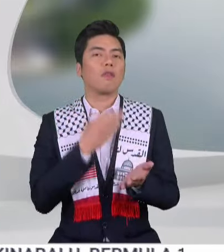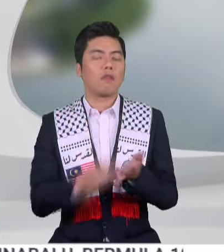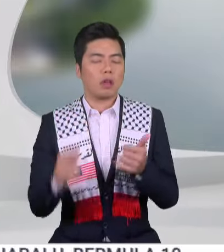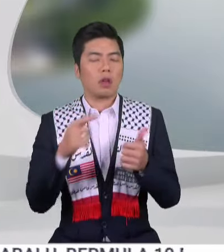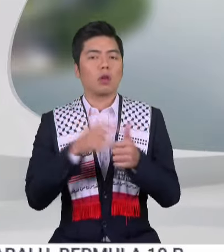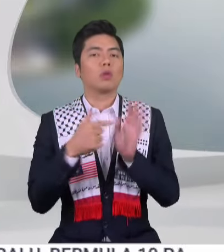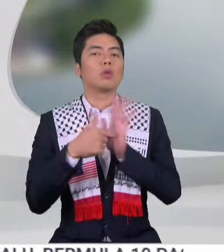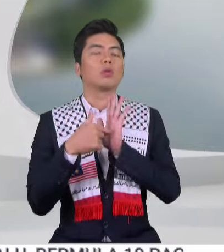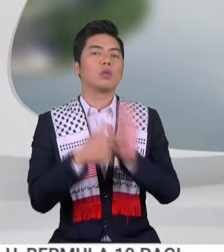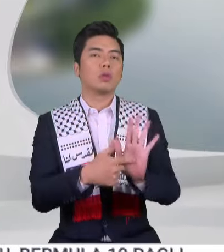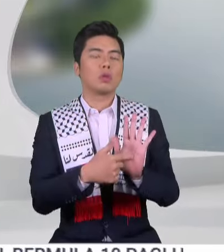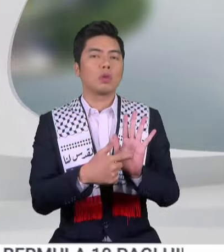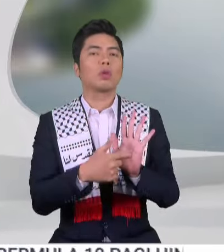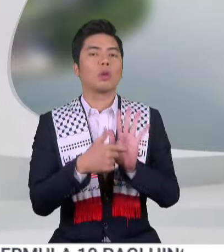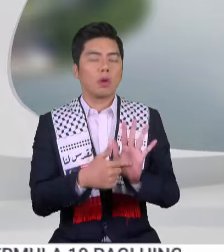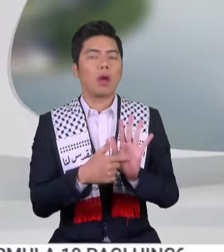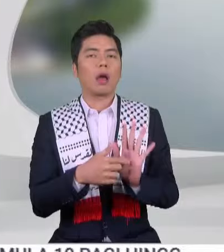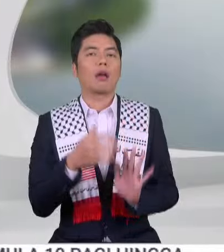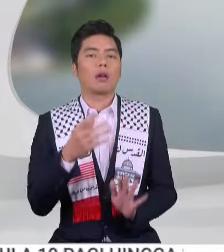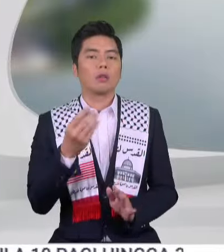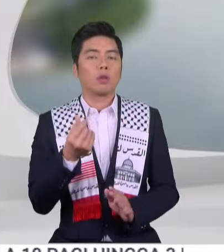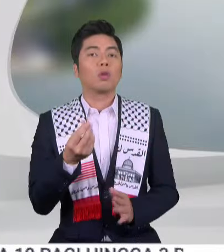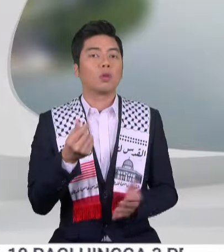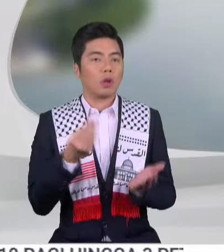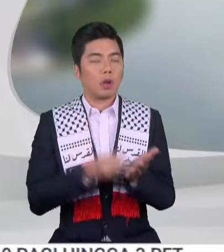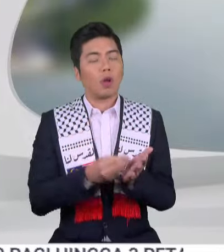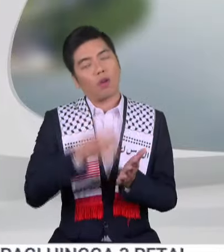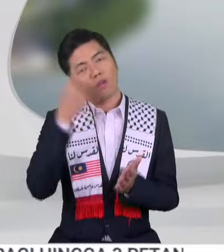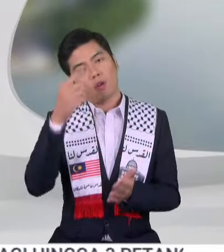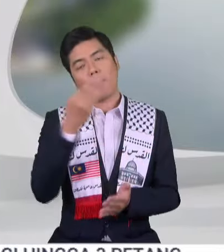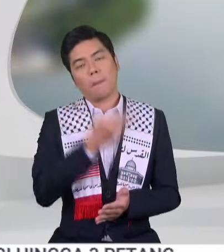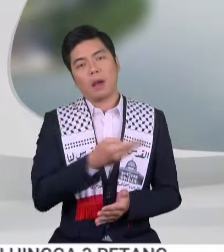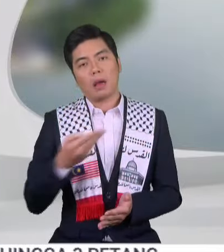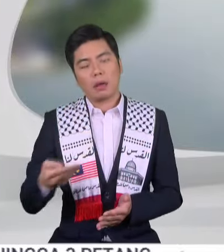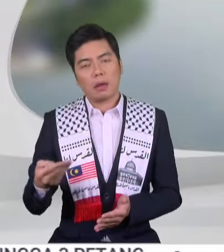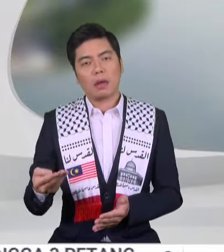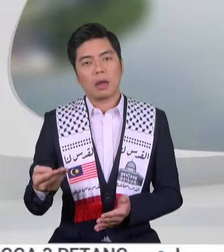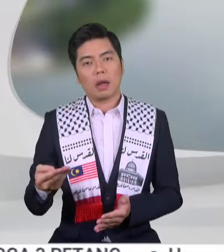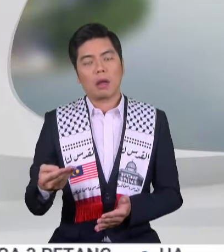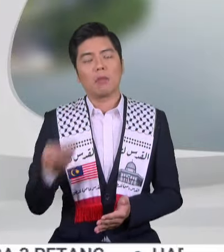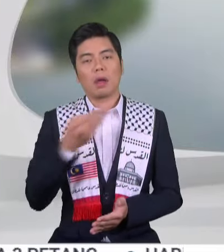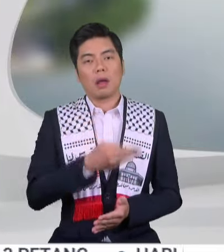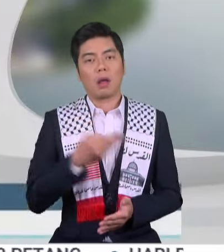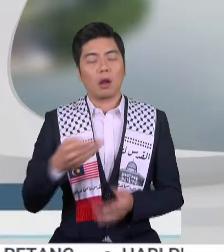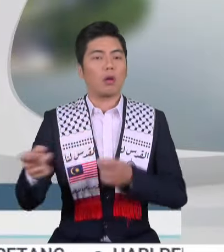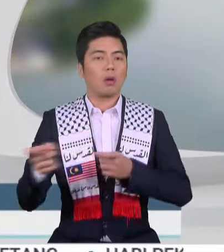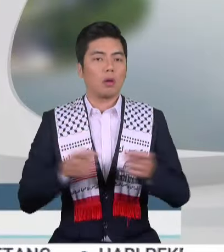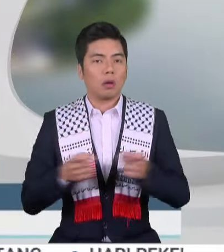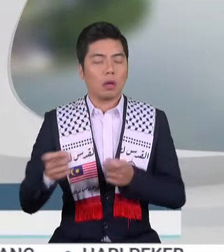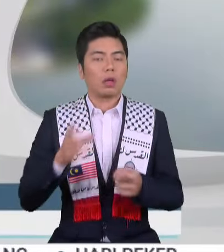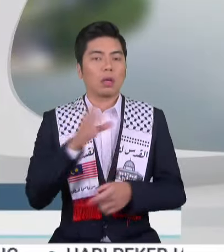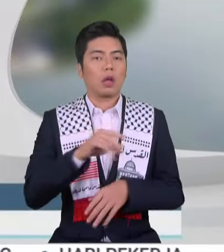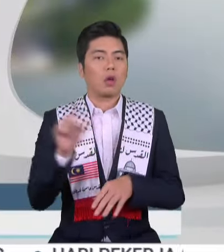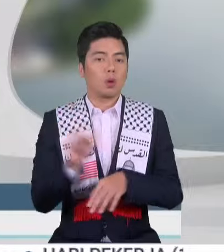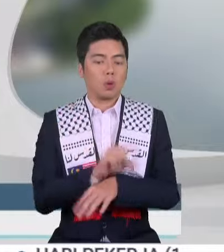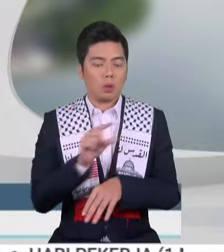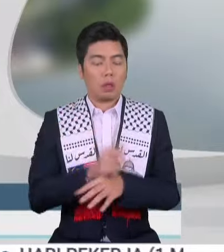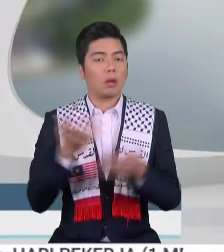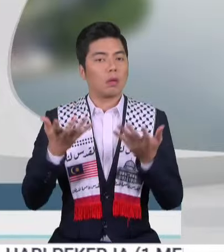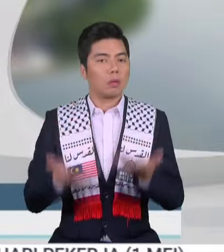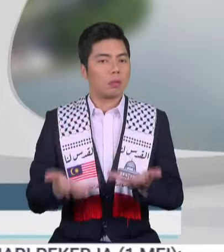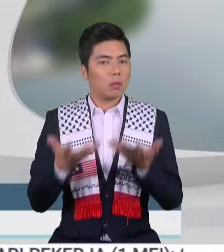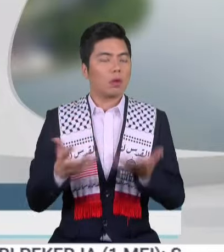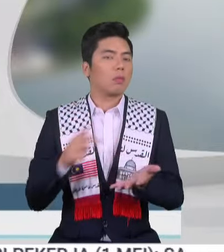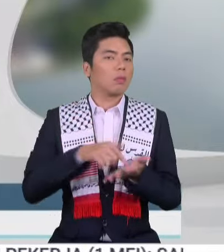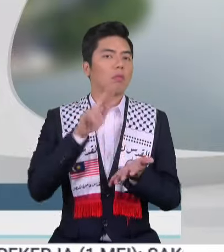meletakkan tanda harga warna merah jambu bagi senarai barangan harga terkawal serta penggunaan alat timbang yang